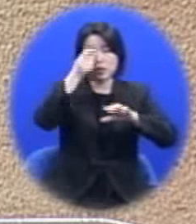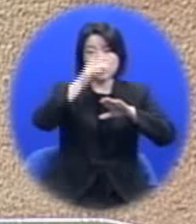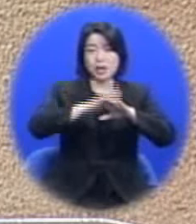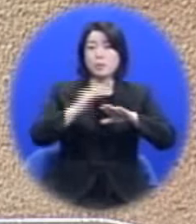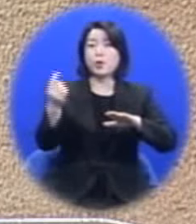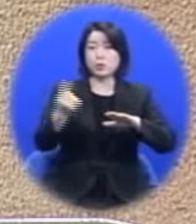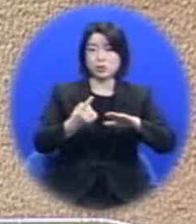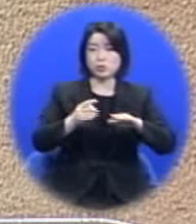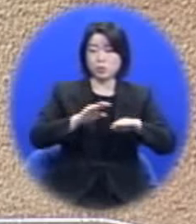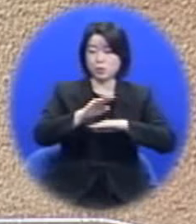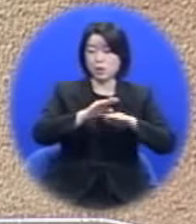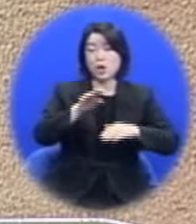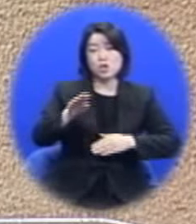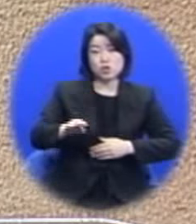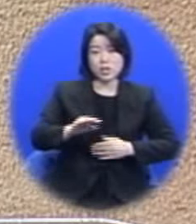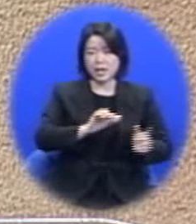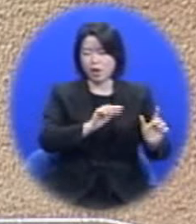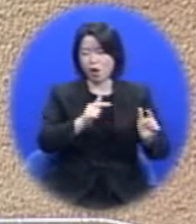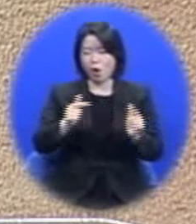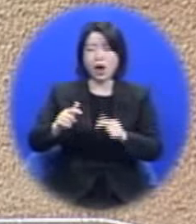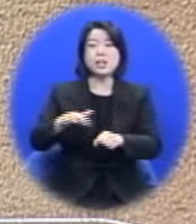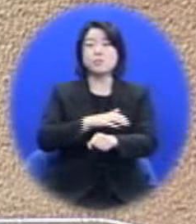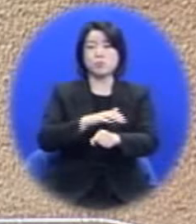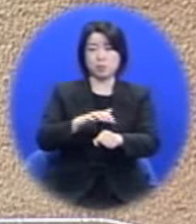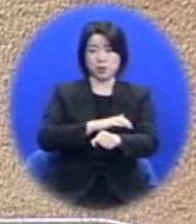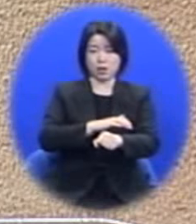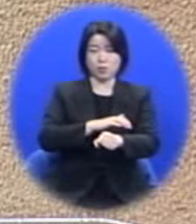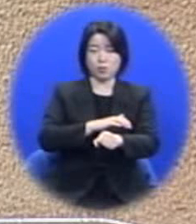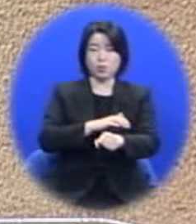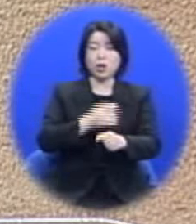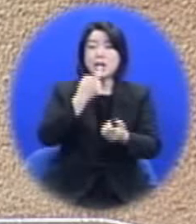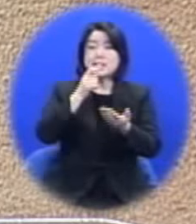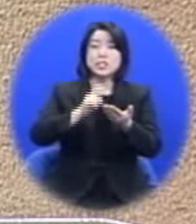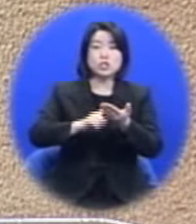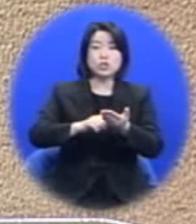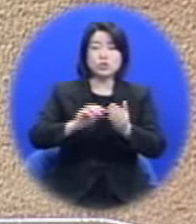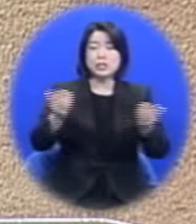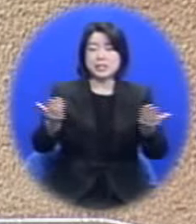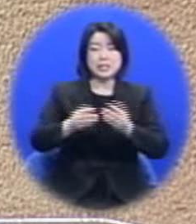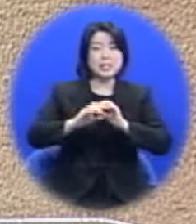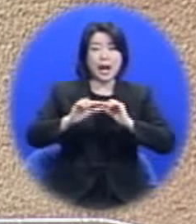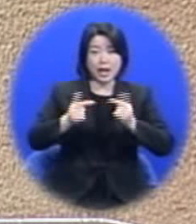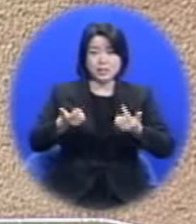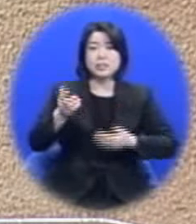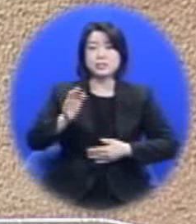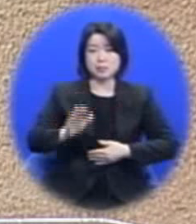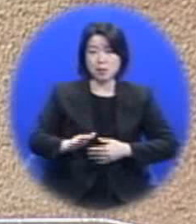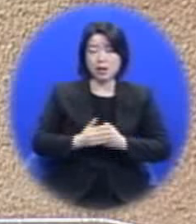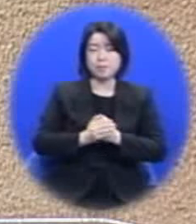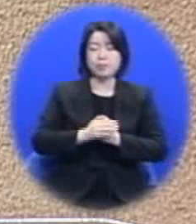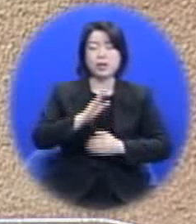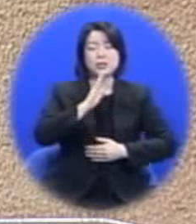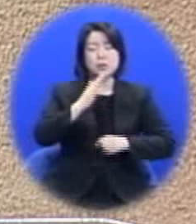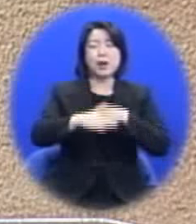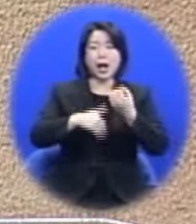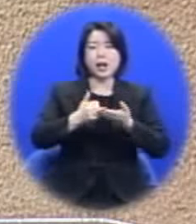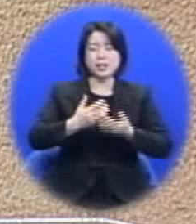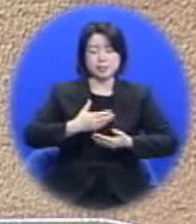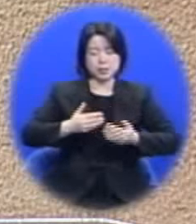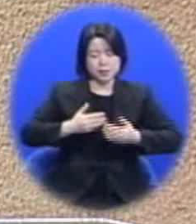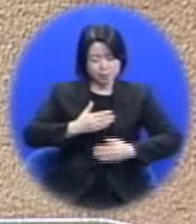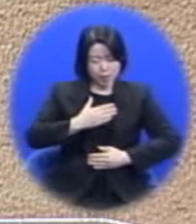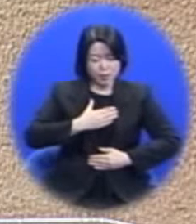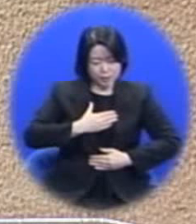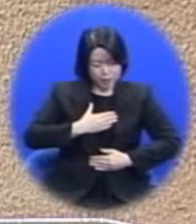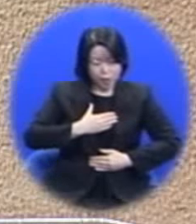주차장 여러 불편하고 쉬운 일 아니 하더라도 정말 하나님을 경외함으로